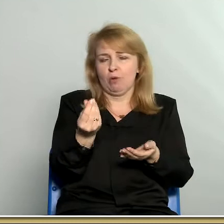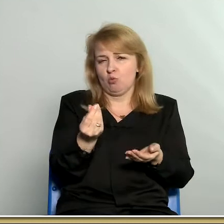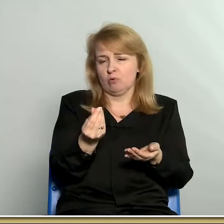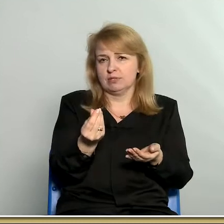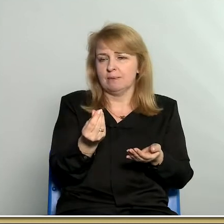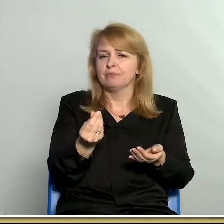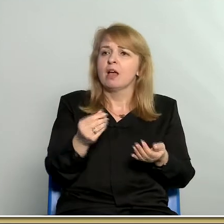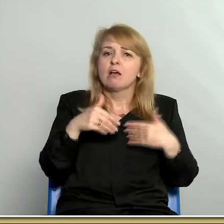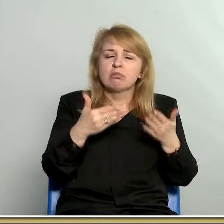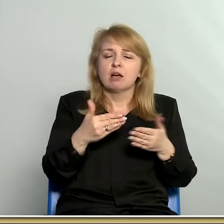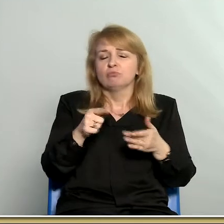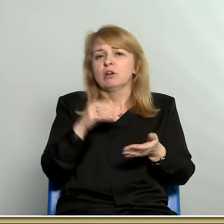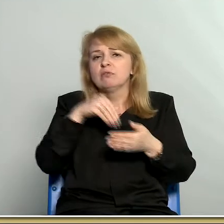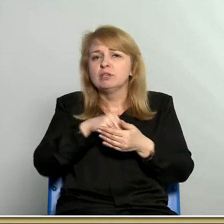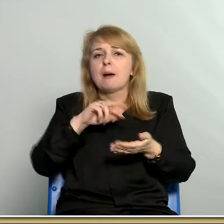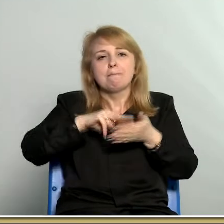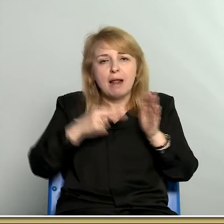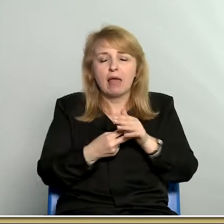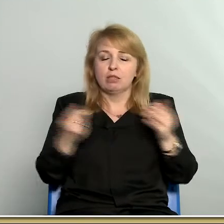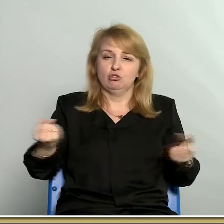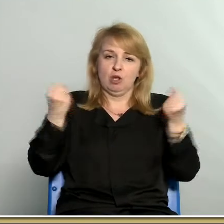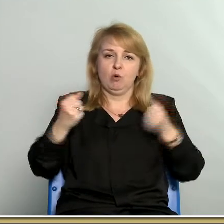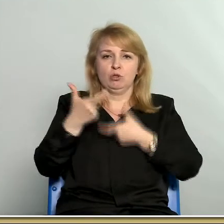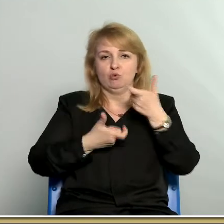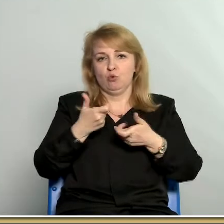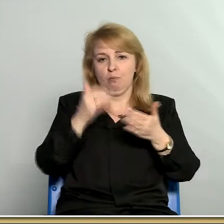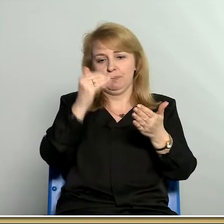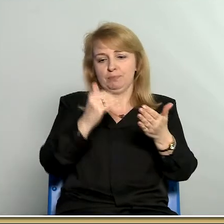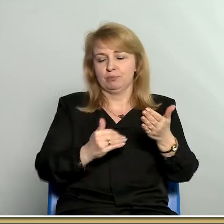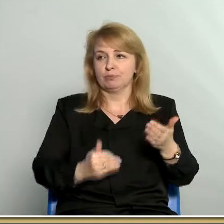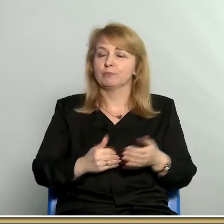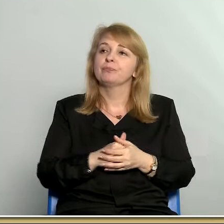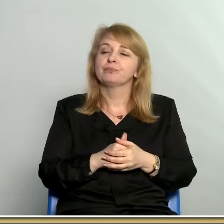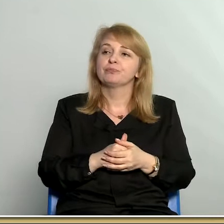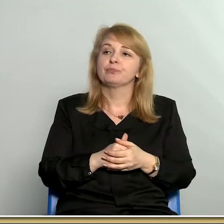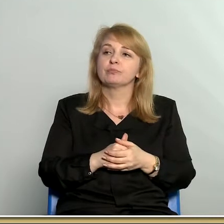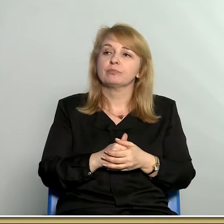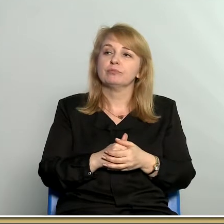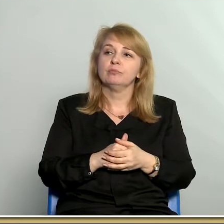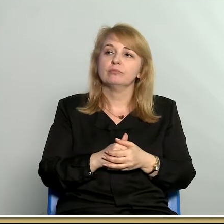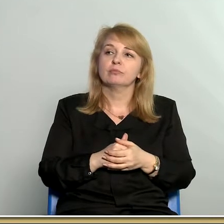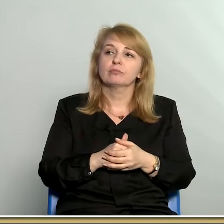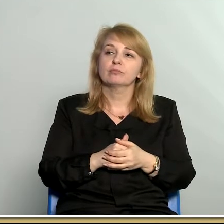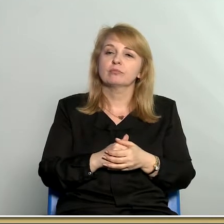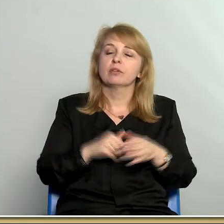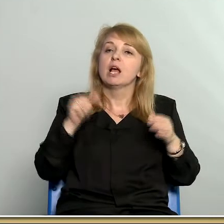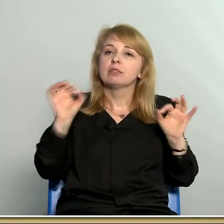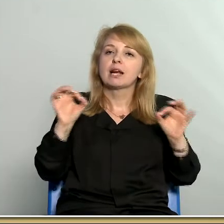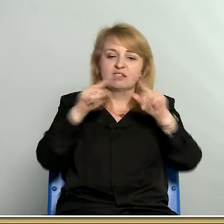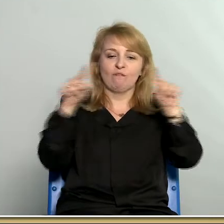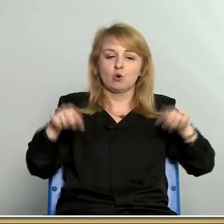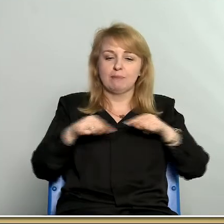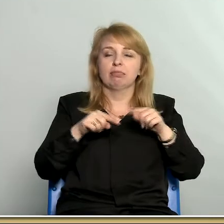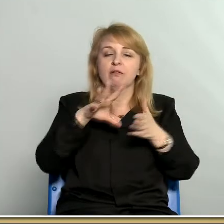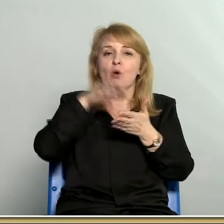możliwe do udzielenia w tak zwanych planach działania, których formatki są obecnie negocjowane